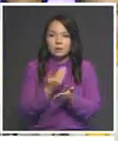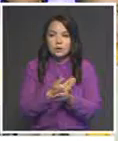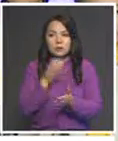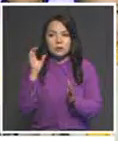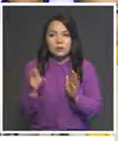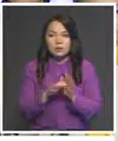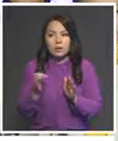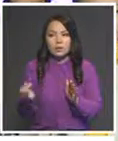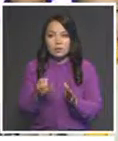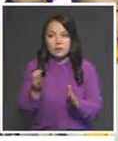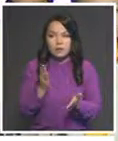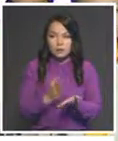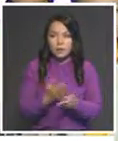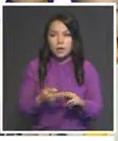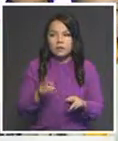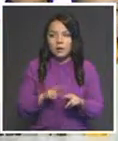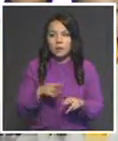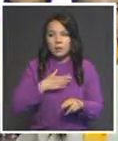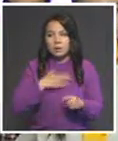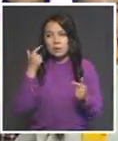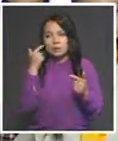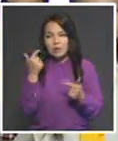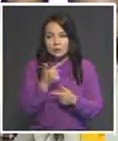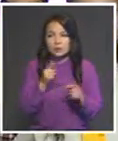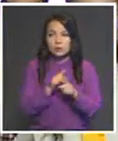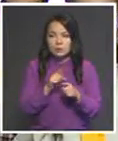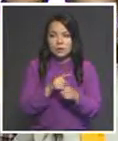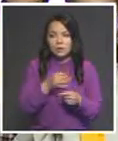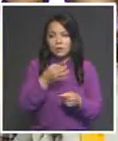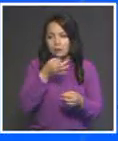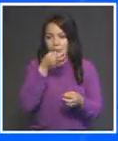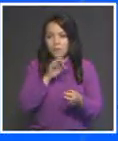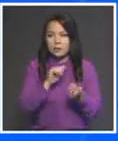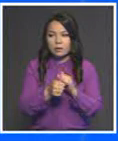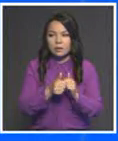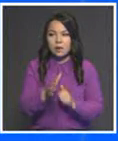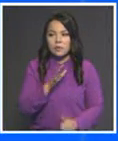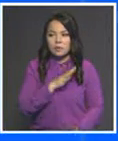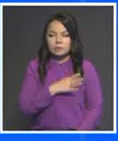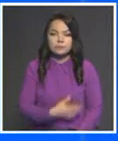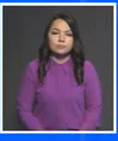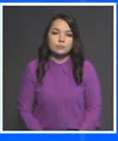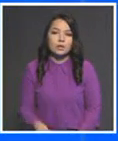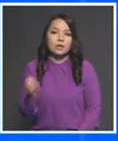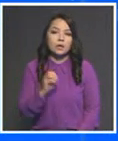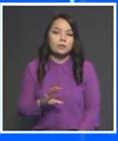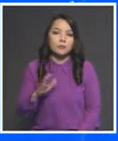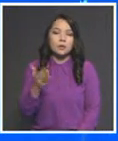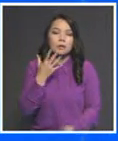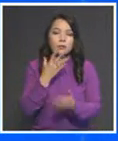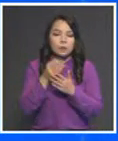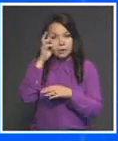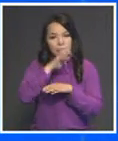жеткізе білді. Сол өзіміз білімімізбен алмастық. Еліміздегі Еуропа елдерінің